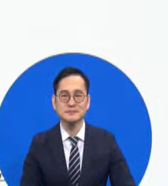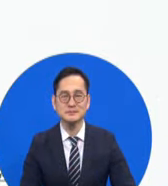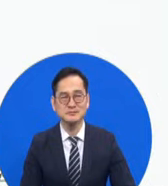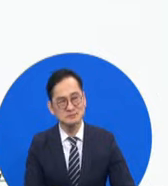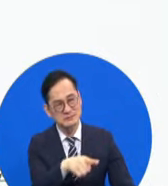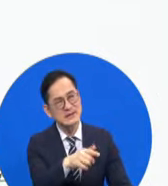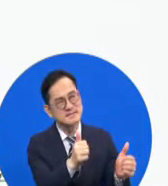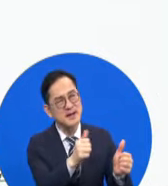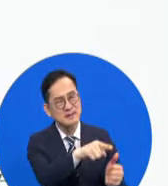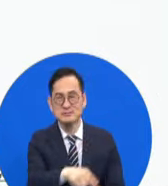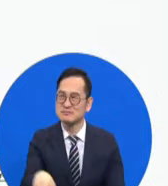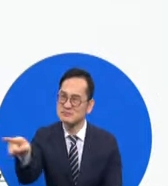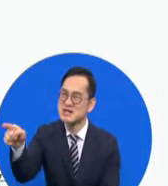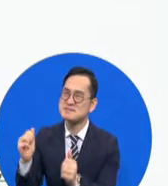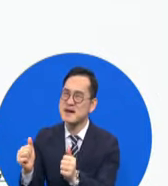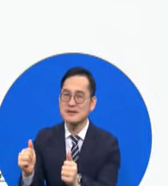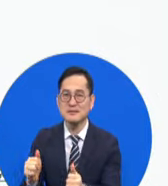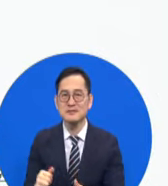이번 선거였습니다.